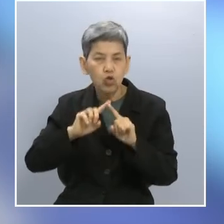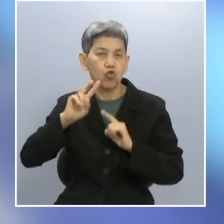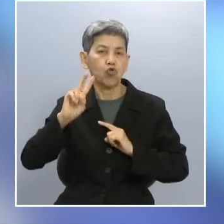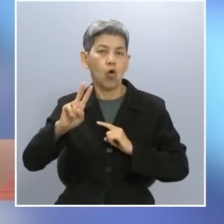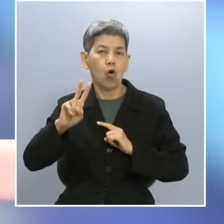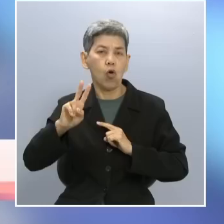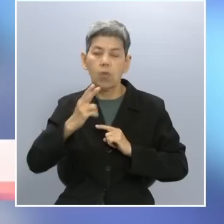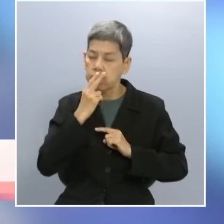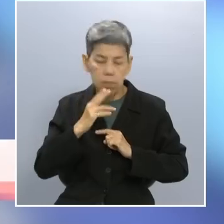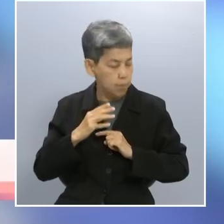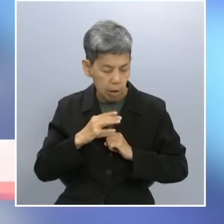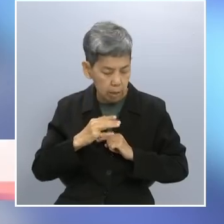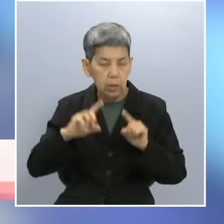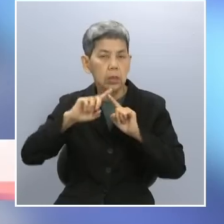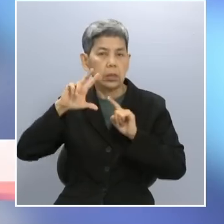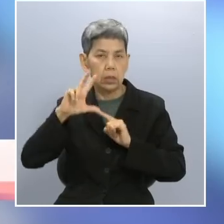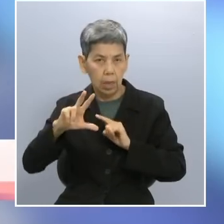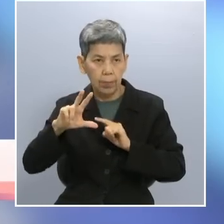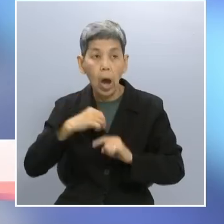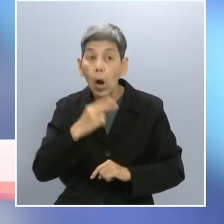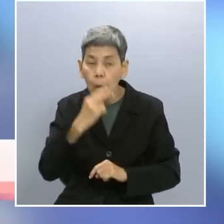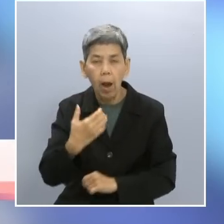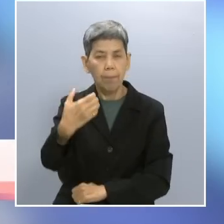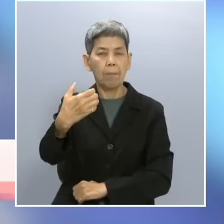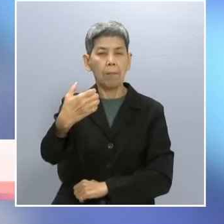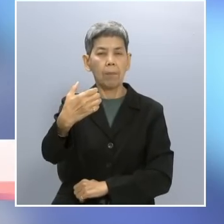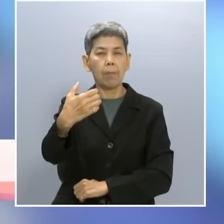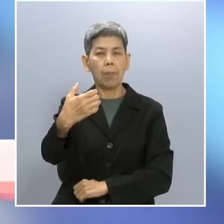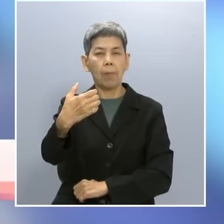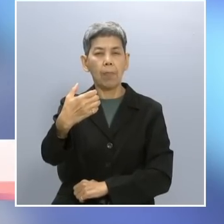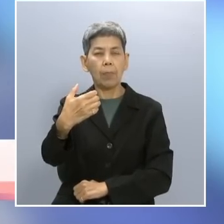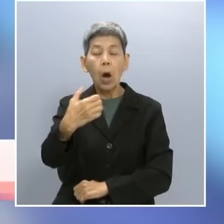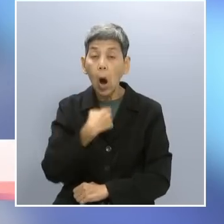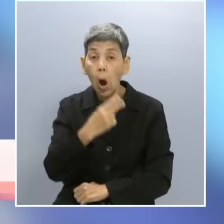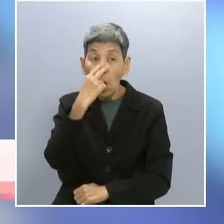ห้ามสูบบุหรี่3คุณผู้ชมครับ